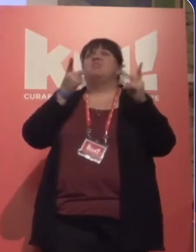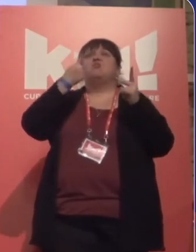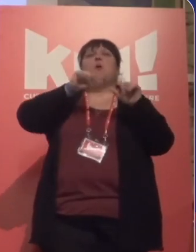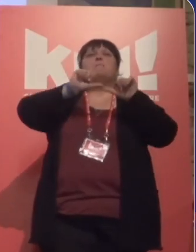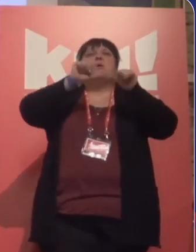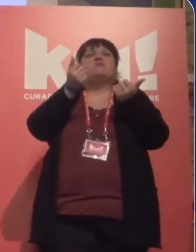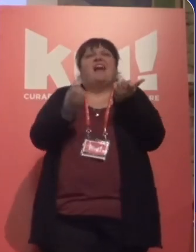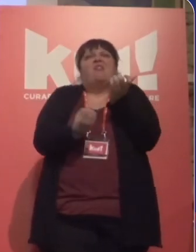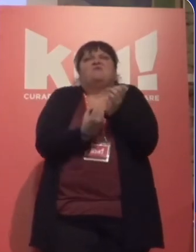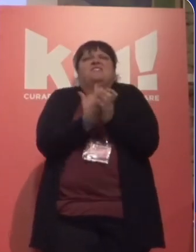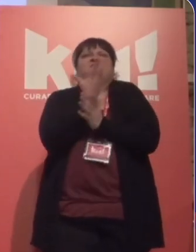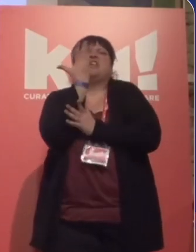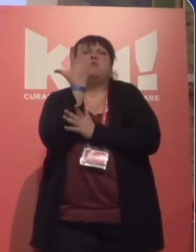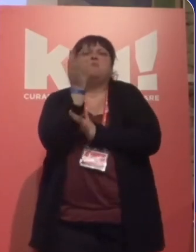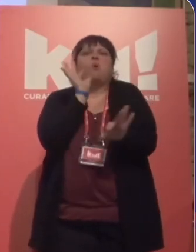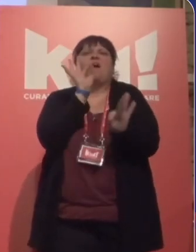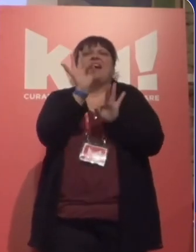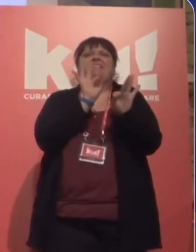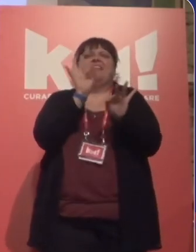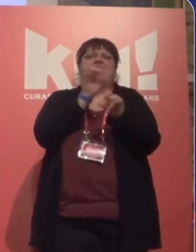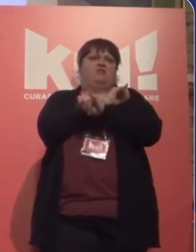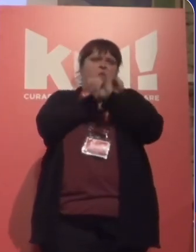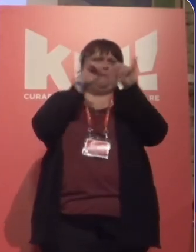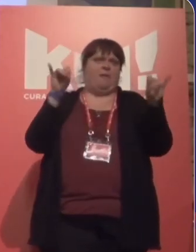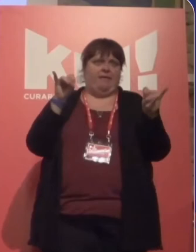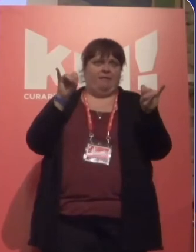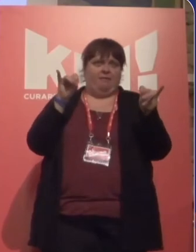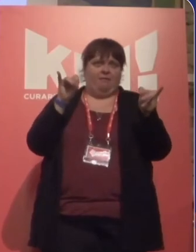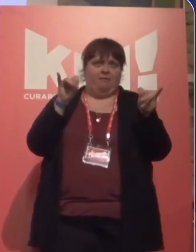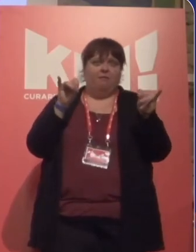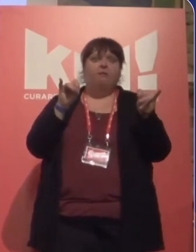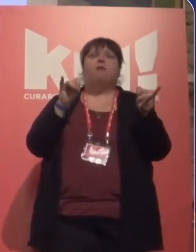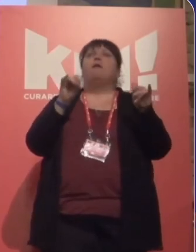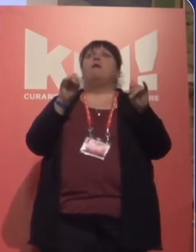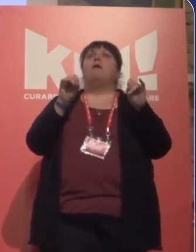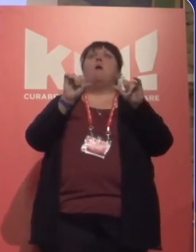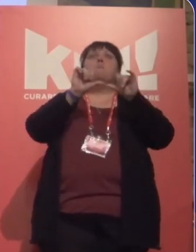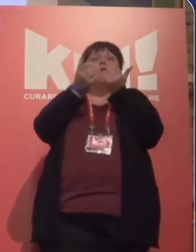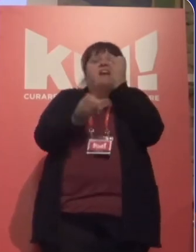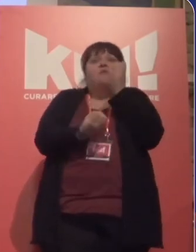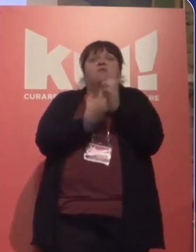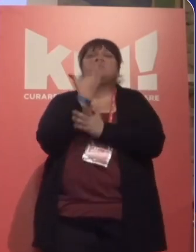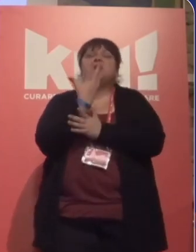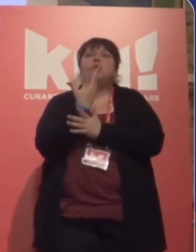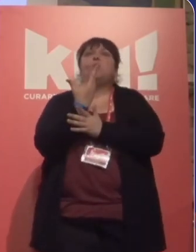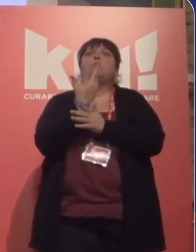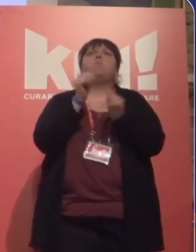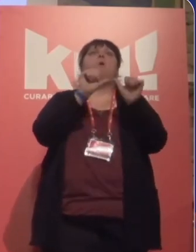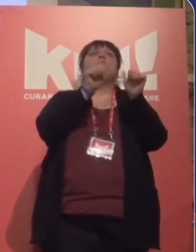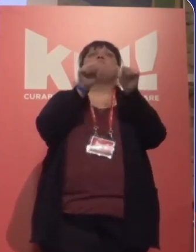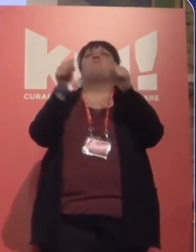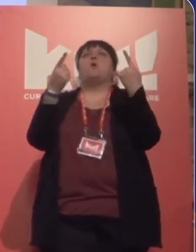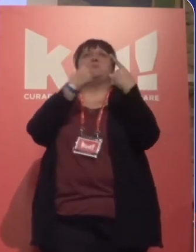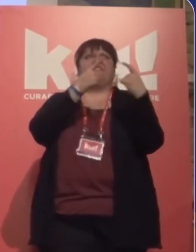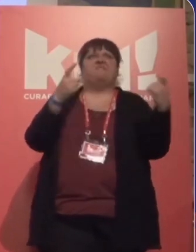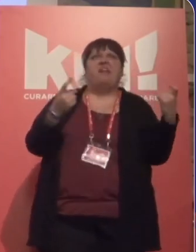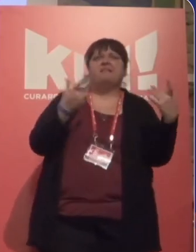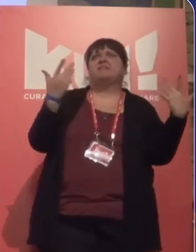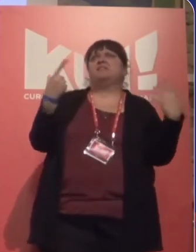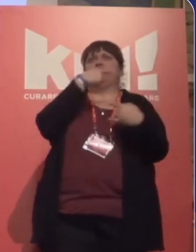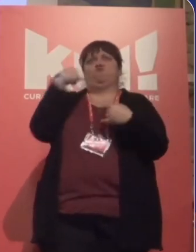forme diverse a livello planetario ad esempio tra l'occidente e la cina ha rimosso per tanto tempo